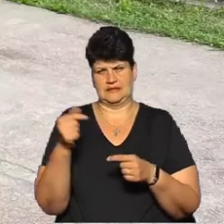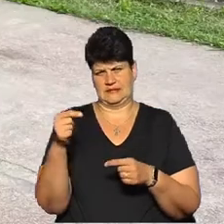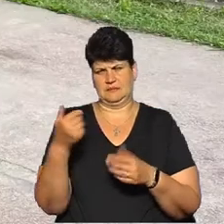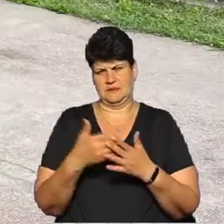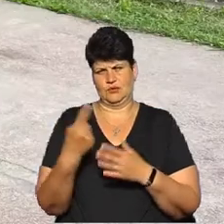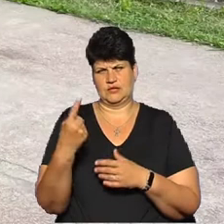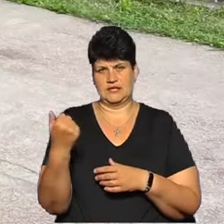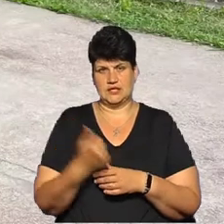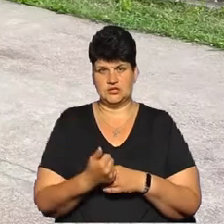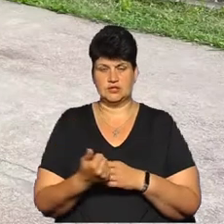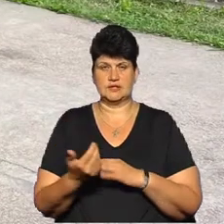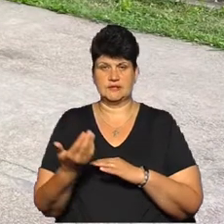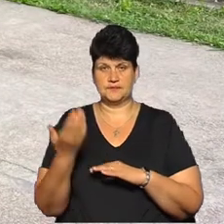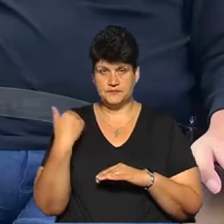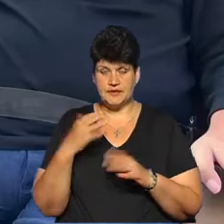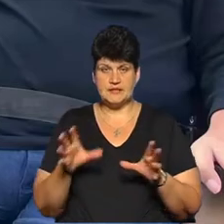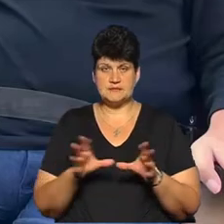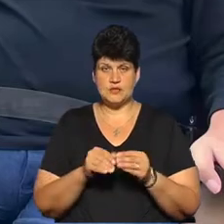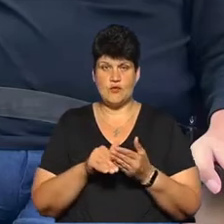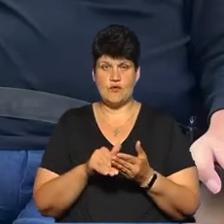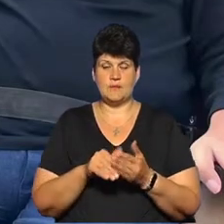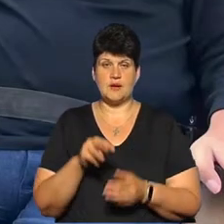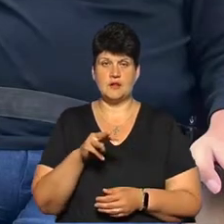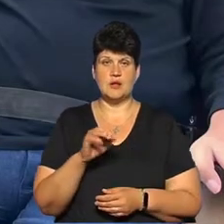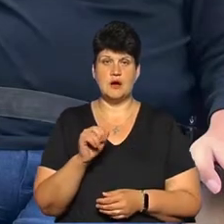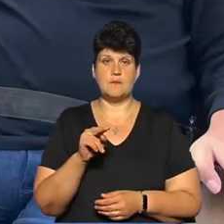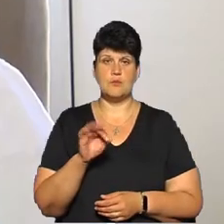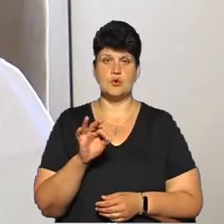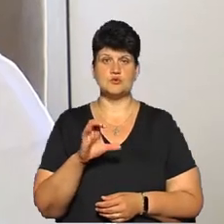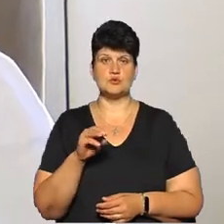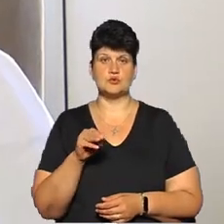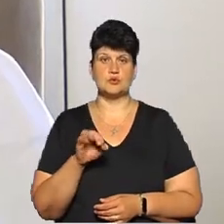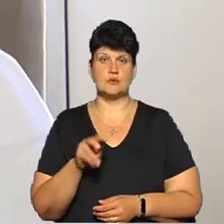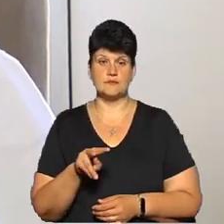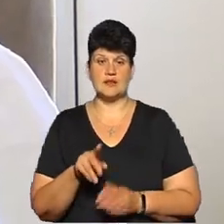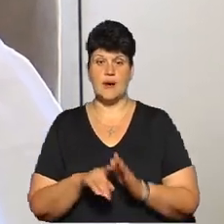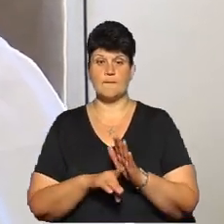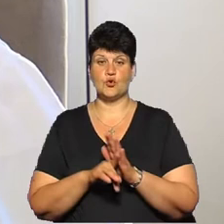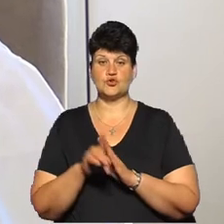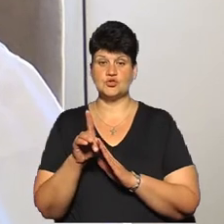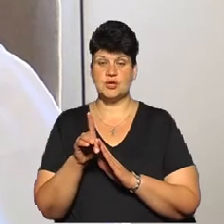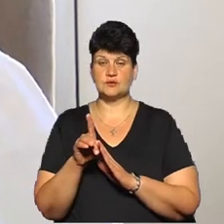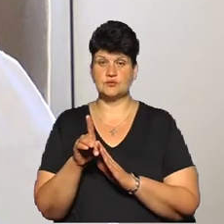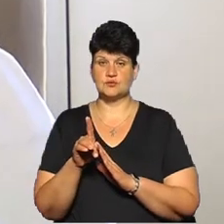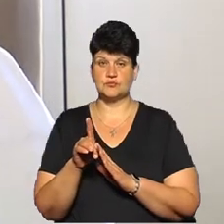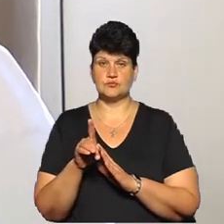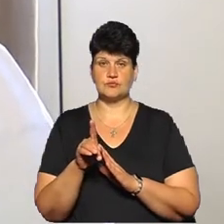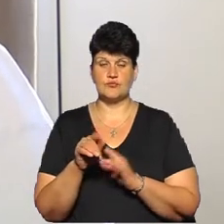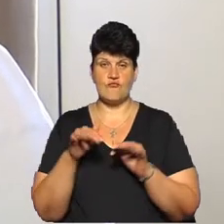з волонтером з Тернопільщини Михайлом Апостолом. На початку повномасштабного